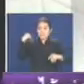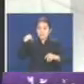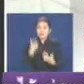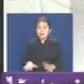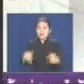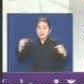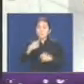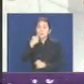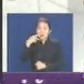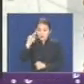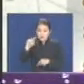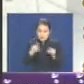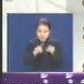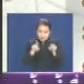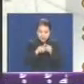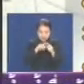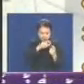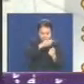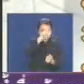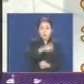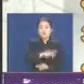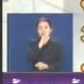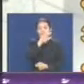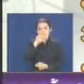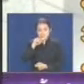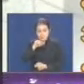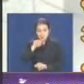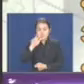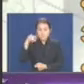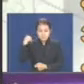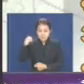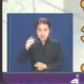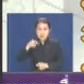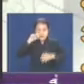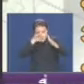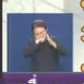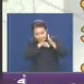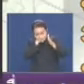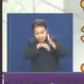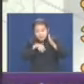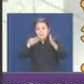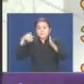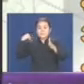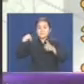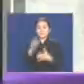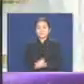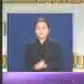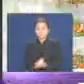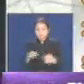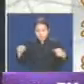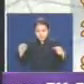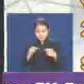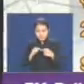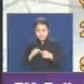านีปากเกร็ดระดับน้ำอยู่ที่3เมตร13เซนติเมตรต่ำกว่าตลิ่ง37เซนติเมตรและที่สถานีสะพานพุทธ